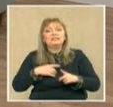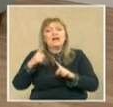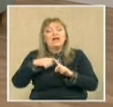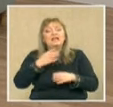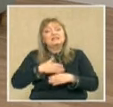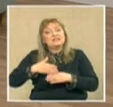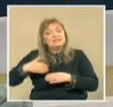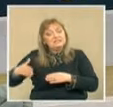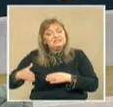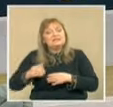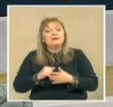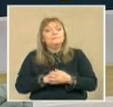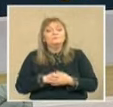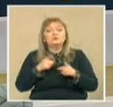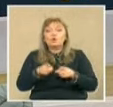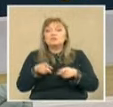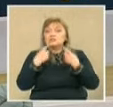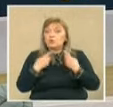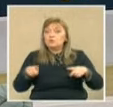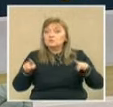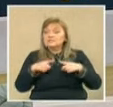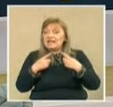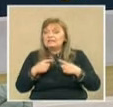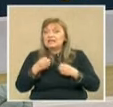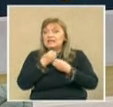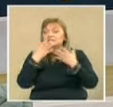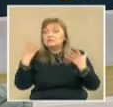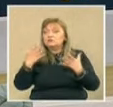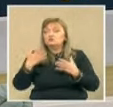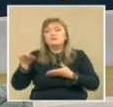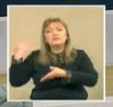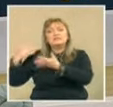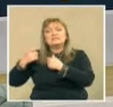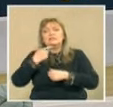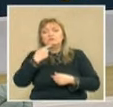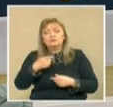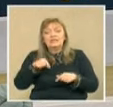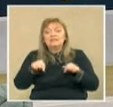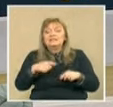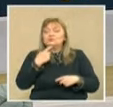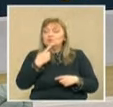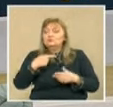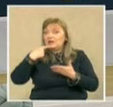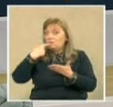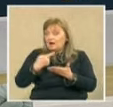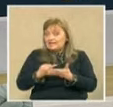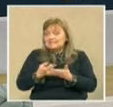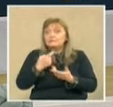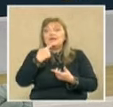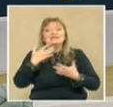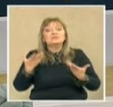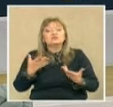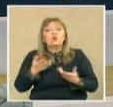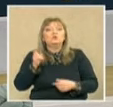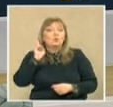традиция. Колаборация. Този концерт се случва през годините много често, но тази година го нарекахме партньори по клавишите, защото учители и ученици